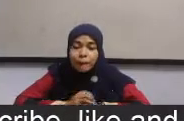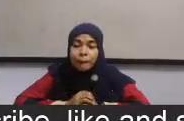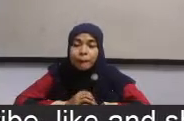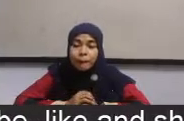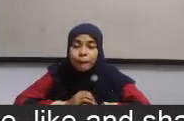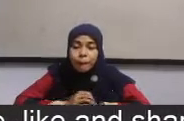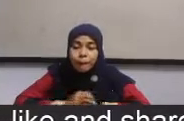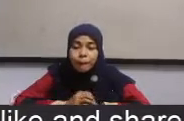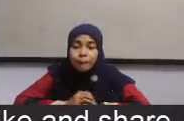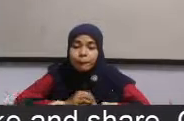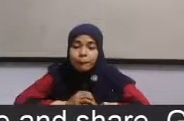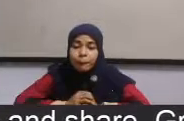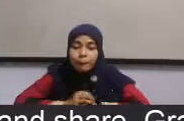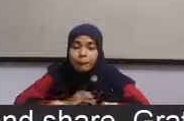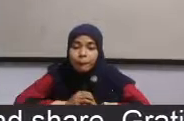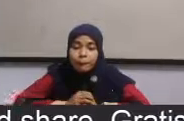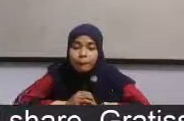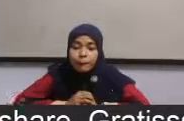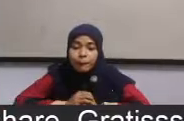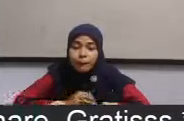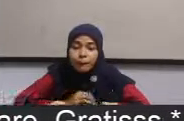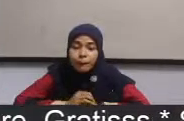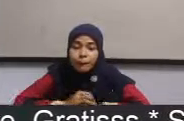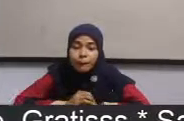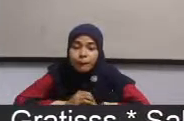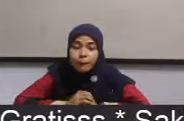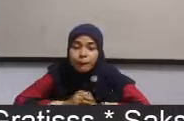rumah Hai